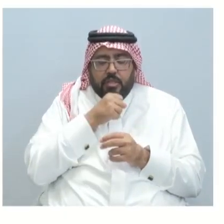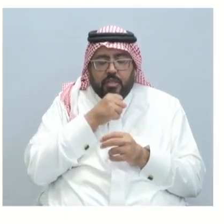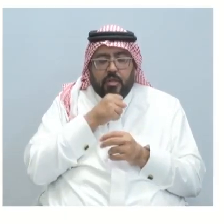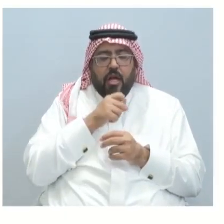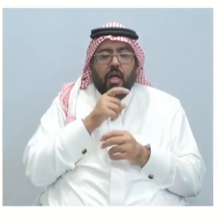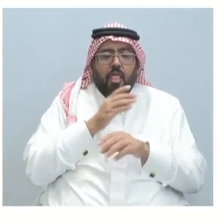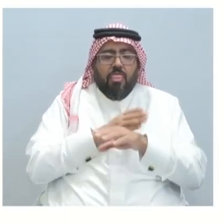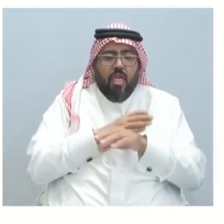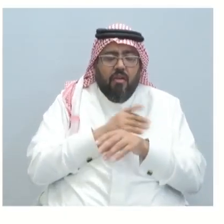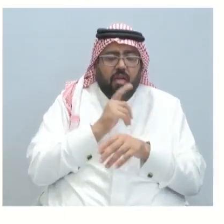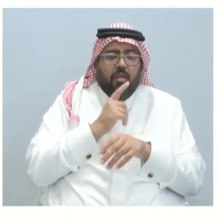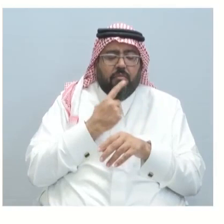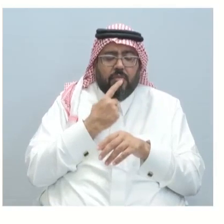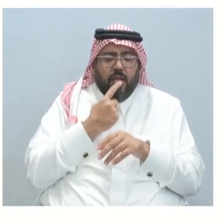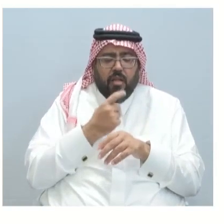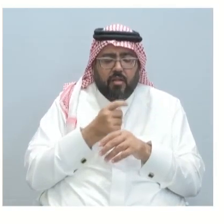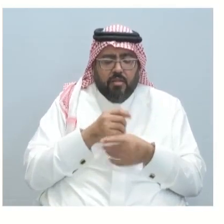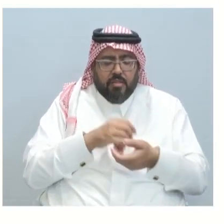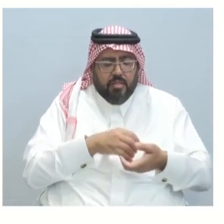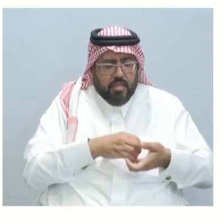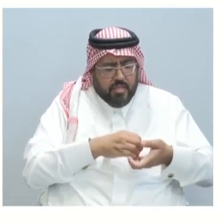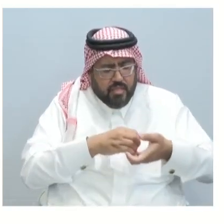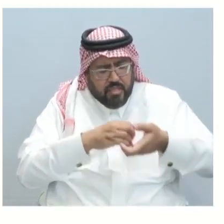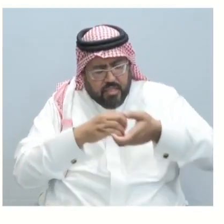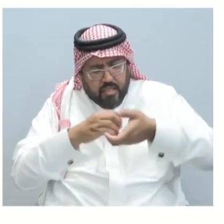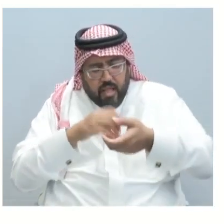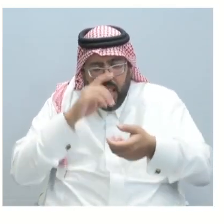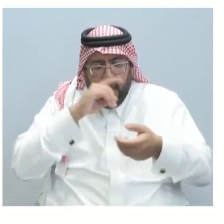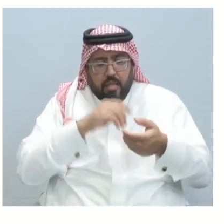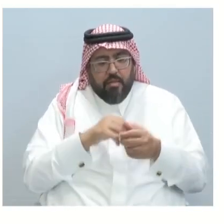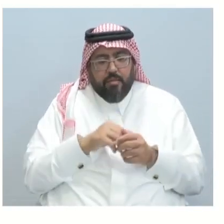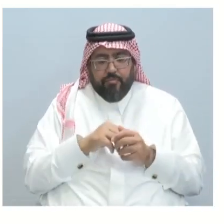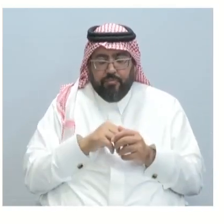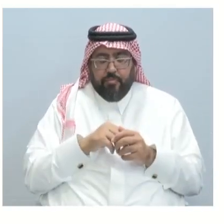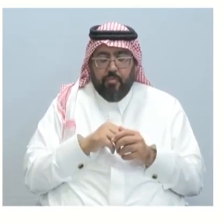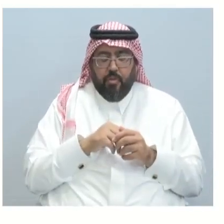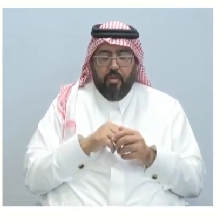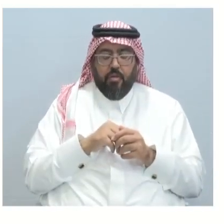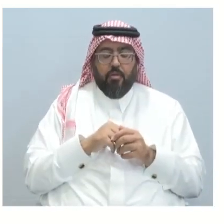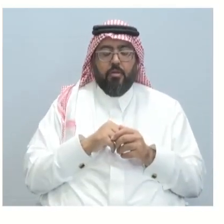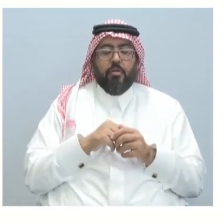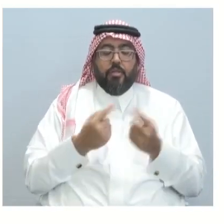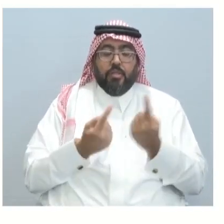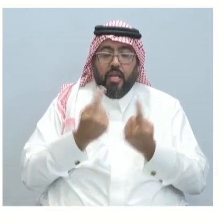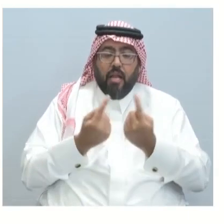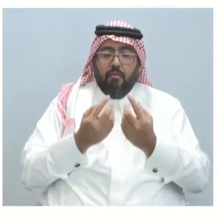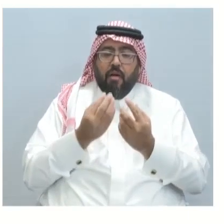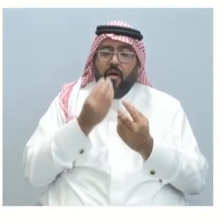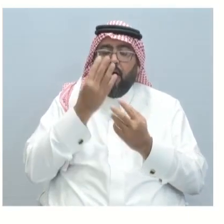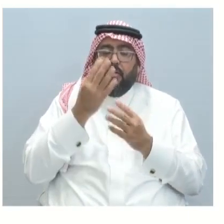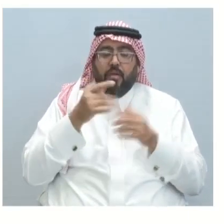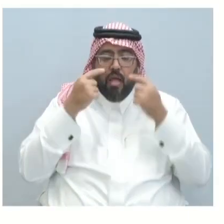وضعفت قوتهما ورق عظمه واحتاج الى العون ف سيجنون ثمره زرعهما وزهره